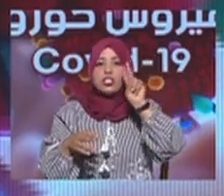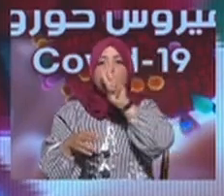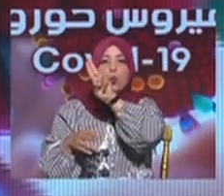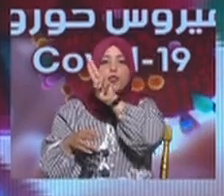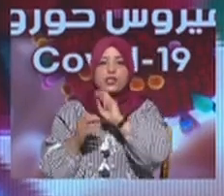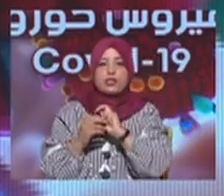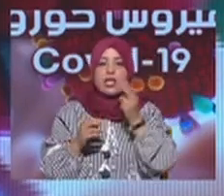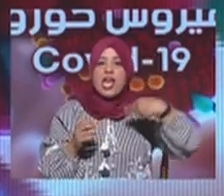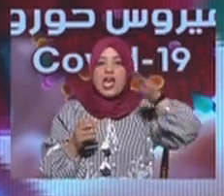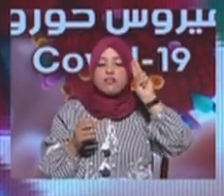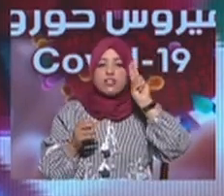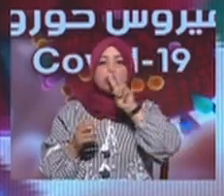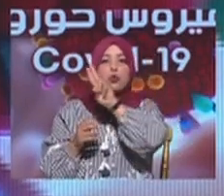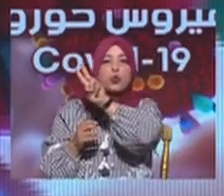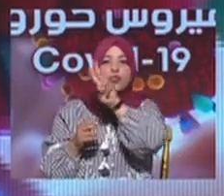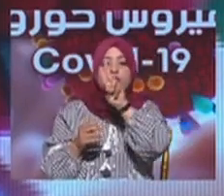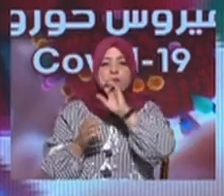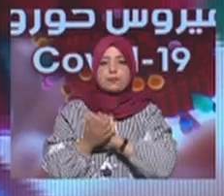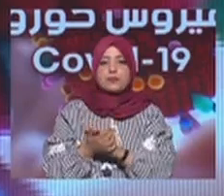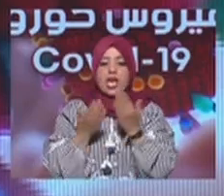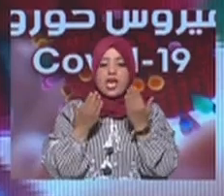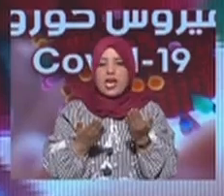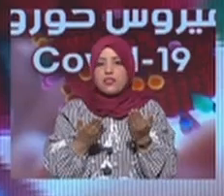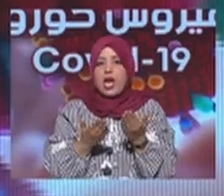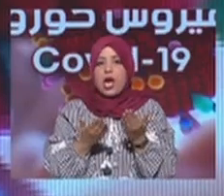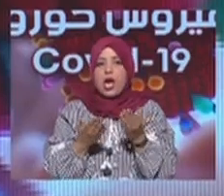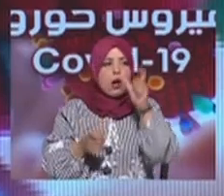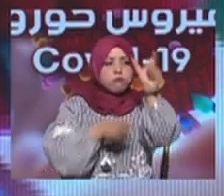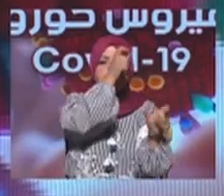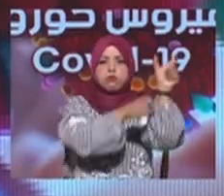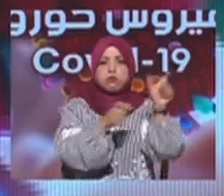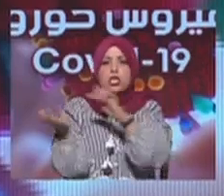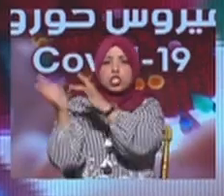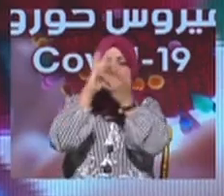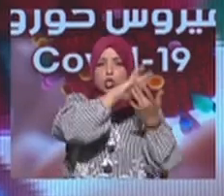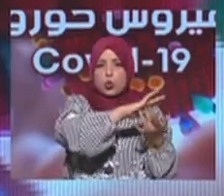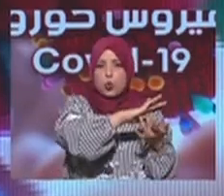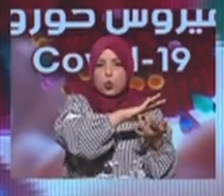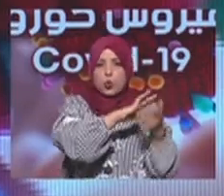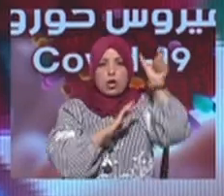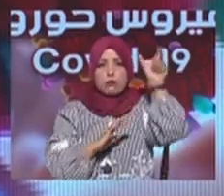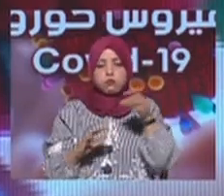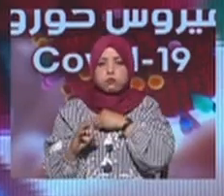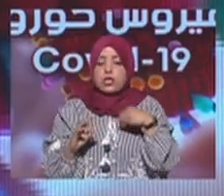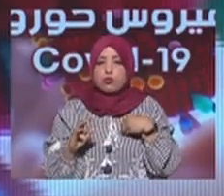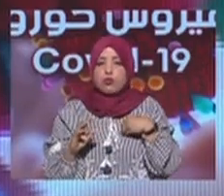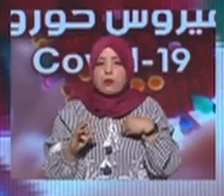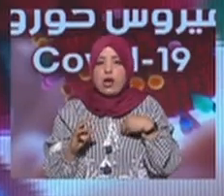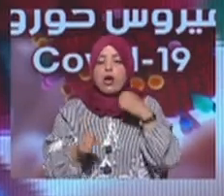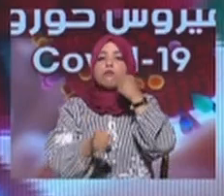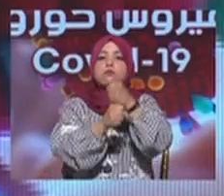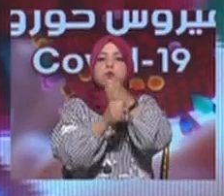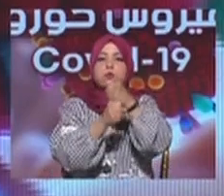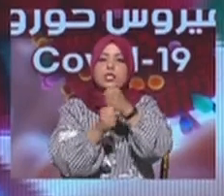2002 في الصين دونك هذايا زاد الناس الكل تخدم عليه في الديتكسيون وفي السيكونساج